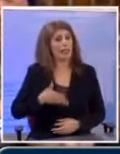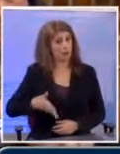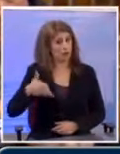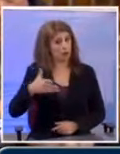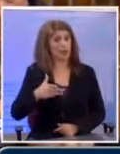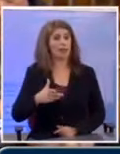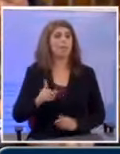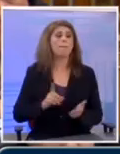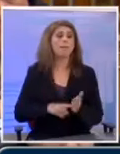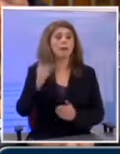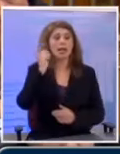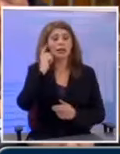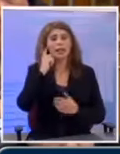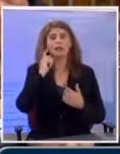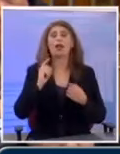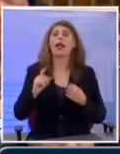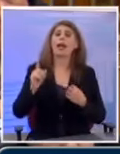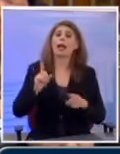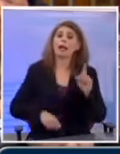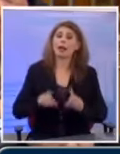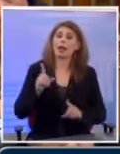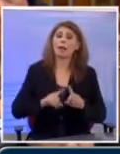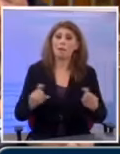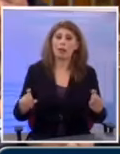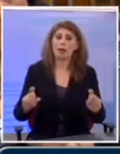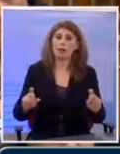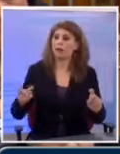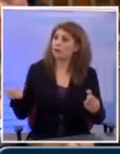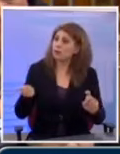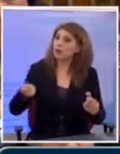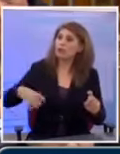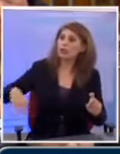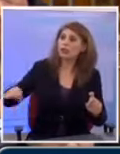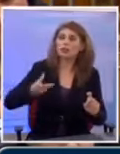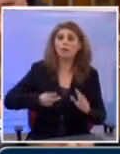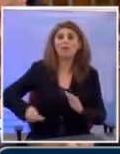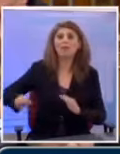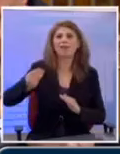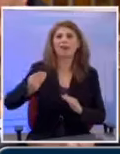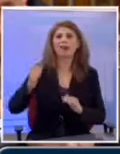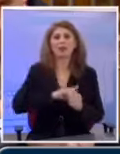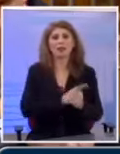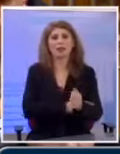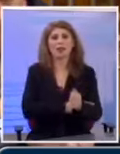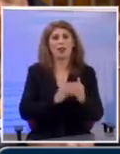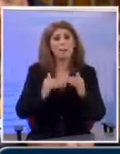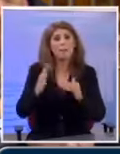ορισμένα πράγματα που συμβαίνουν γύρω μας ξεπερνάνε τις δυνάμεις μας. Πόσο δε μάλλον τις δυνάμεις